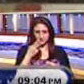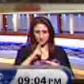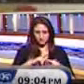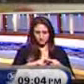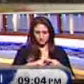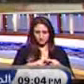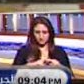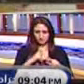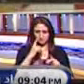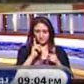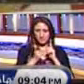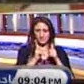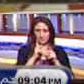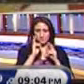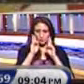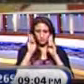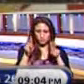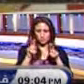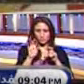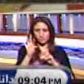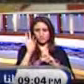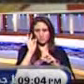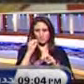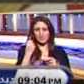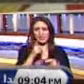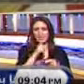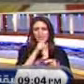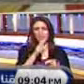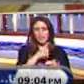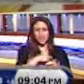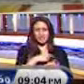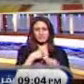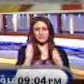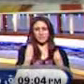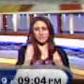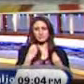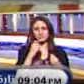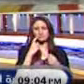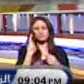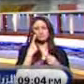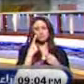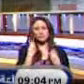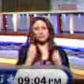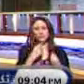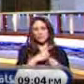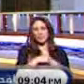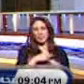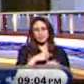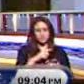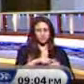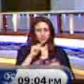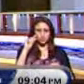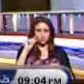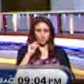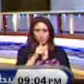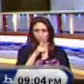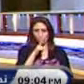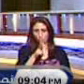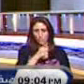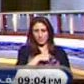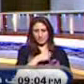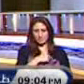سي ان ان الأمريكية، وحتى الآن لم يتم إعلان اسم البابا الجديد، ونحن في انتظار بعد قليل أن يتم إعلان